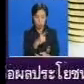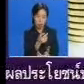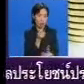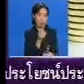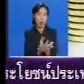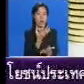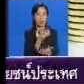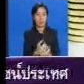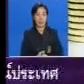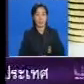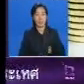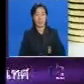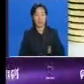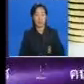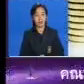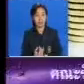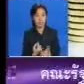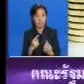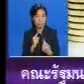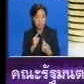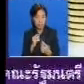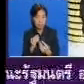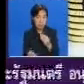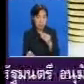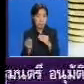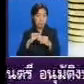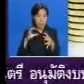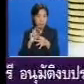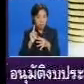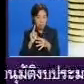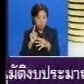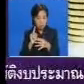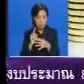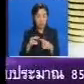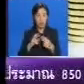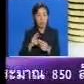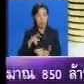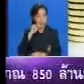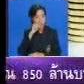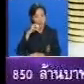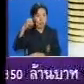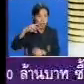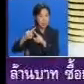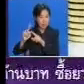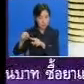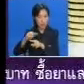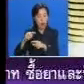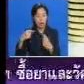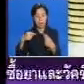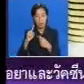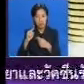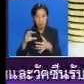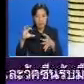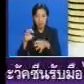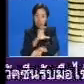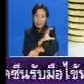ที่สูงไม่ไหวครับไปตรวจสอบกันต่อนะฮะอีกหนึ่งเรื่องครับทางด้านระบบสาธารณูปโภคที่เราติดตามอย่างต่อเนื่องหรือที่เรียกกันง่ายๆว่า Airport Link นะฮะ